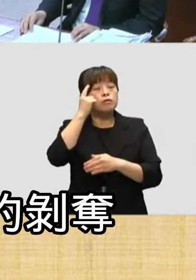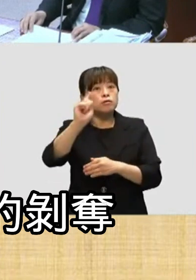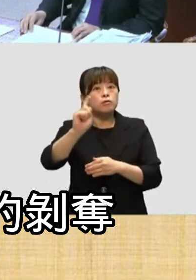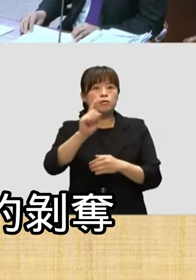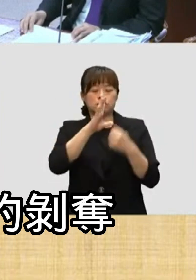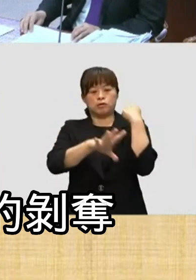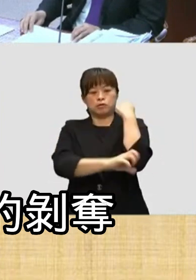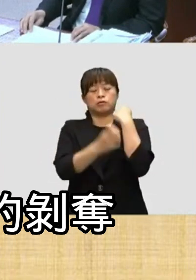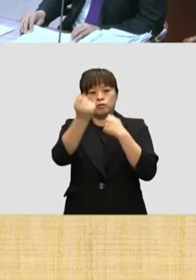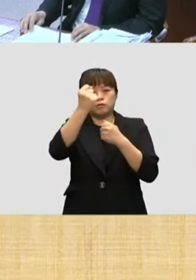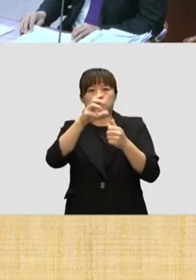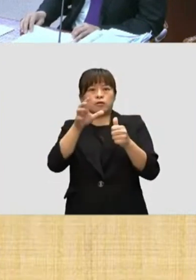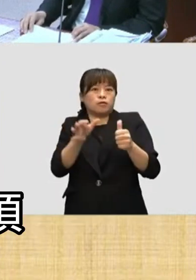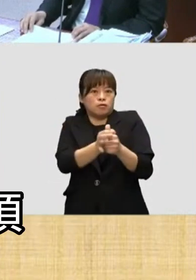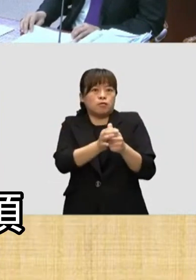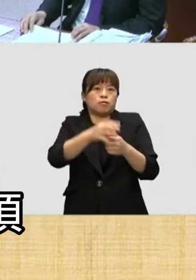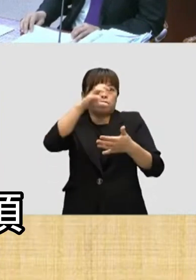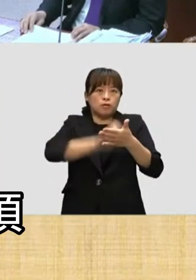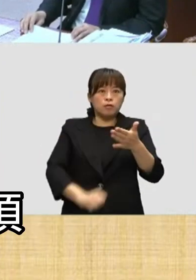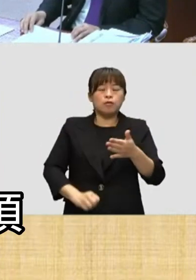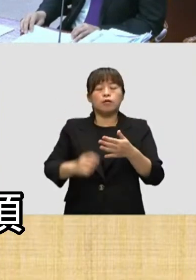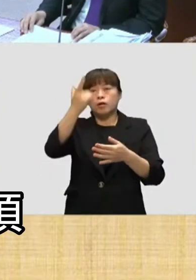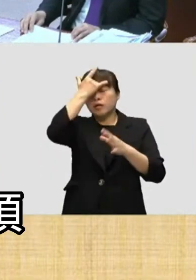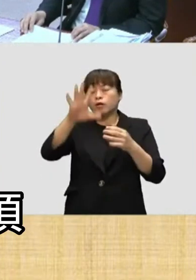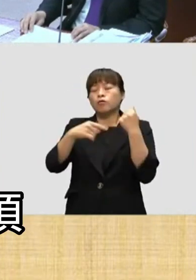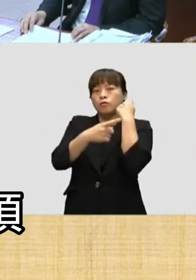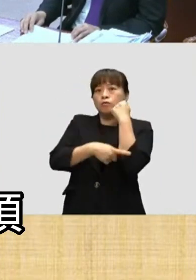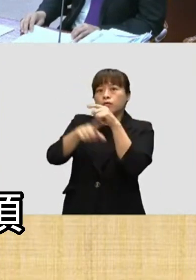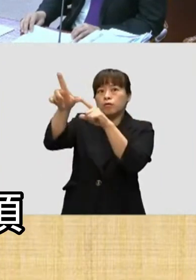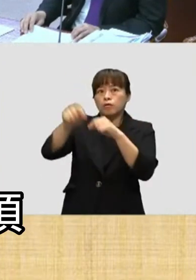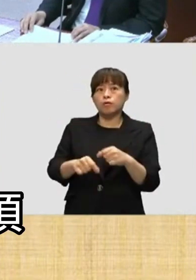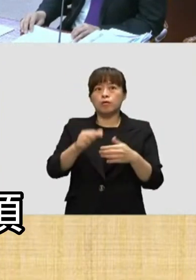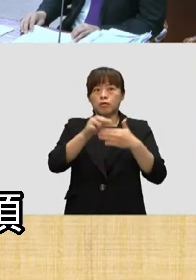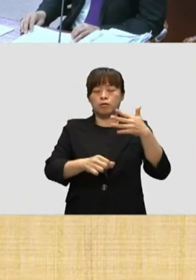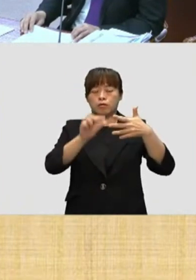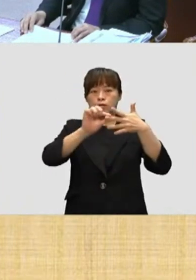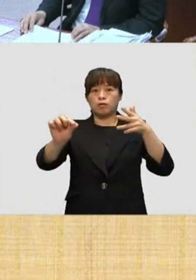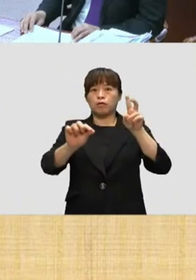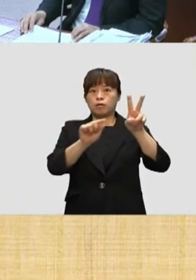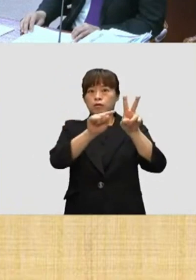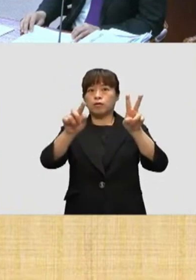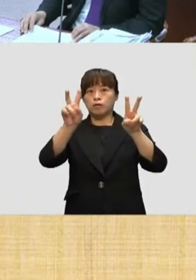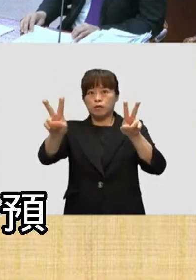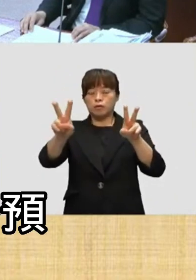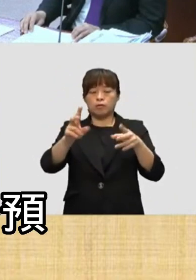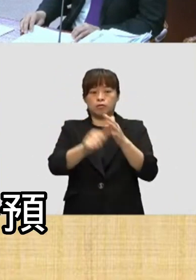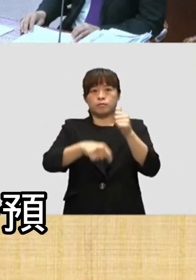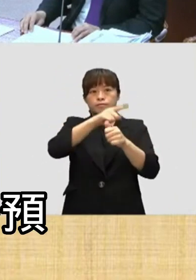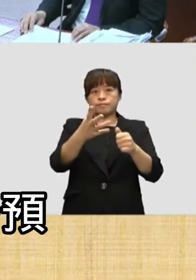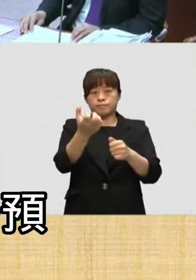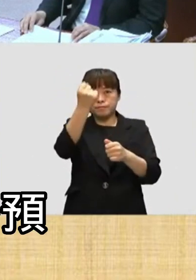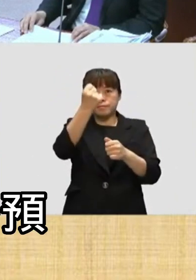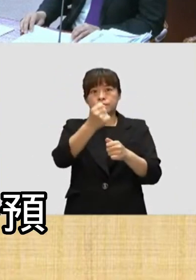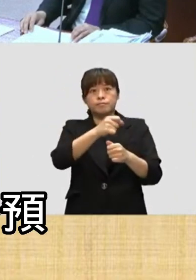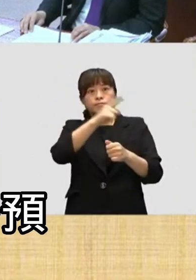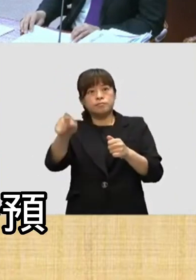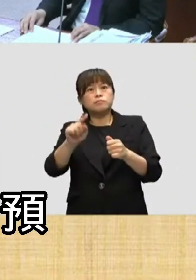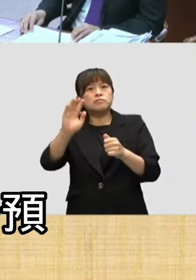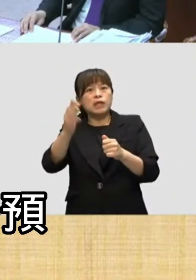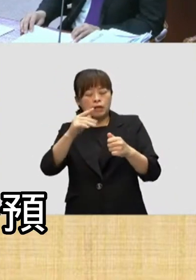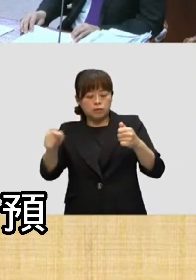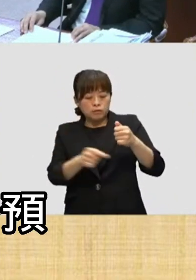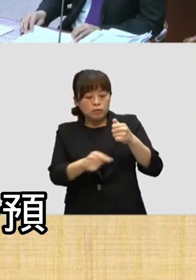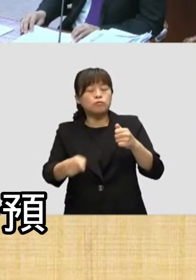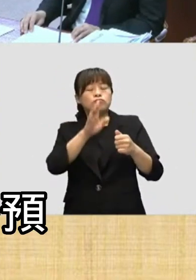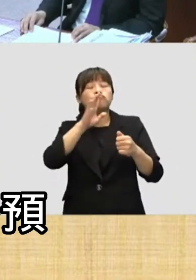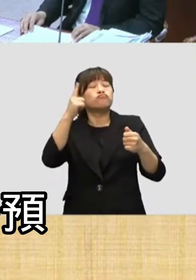括基本权的剥夺。参照德国基本法第2条第2项保障生命权，而同项但书也容许